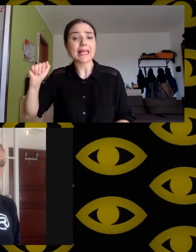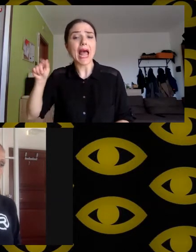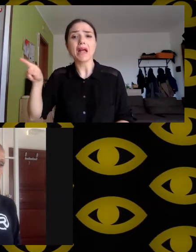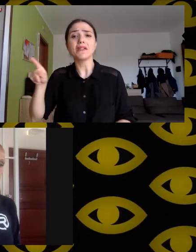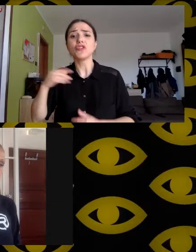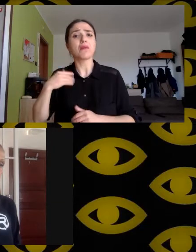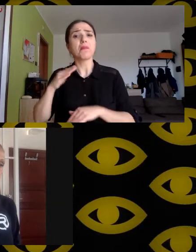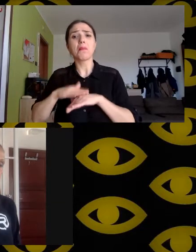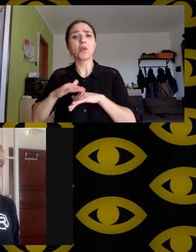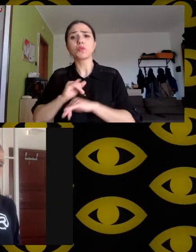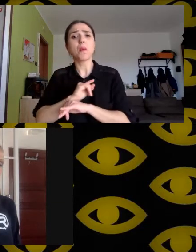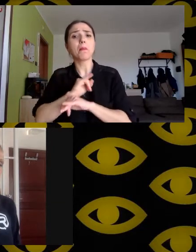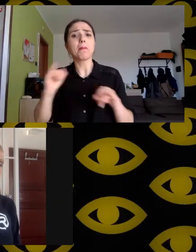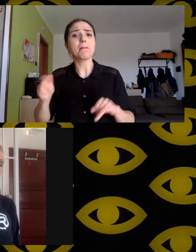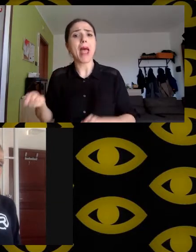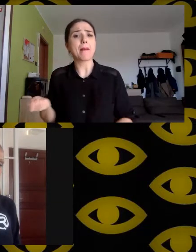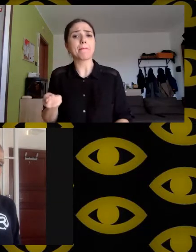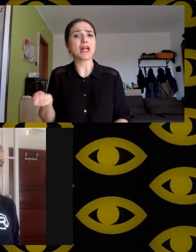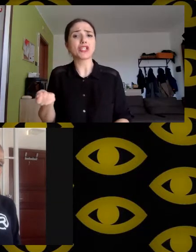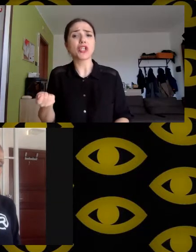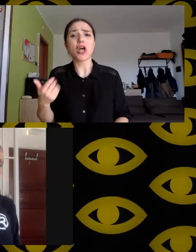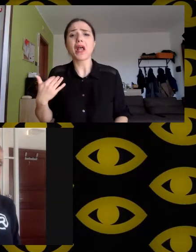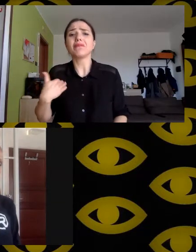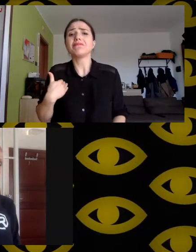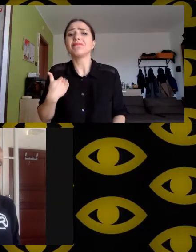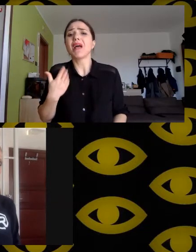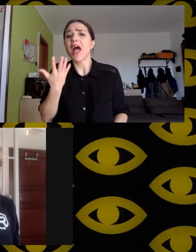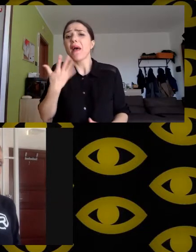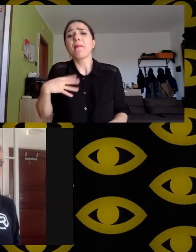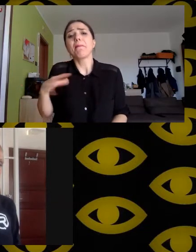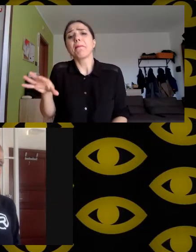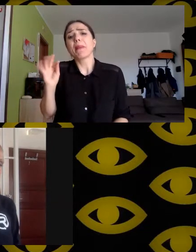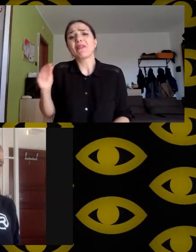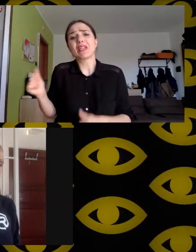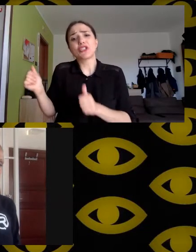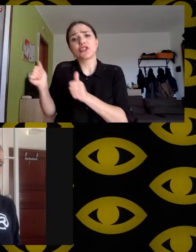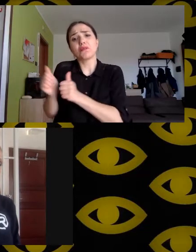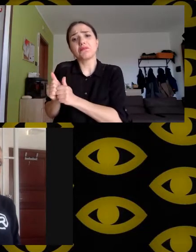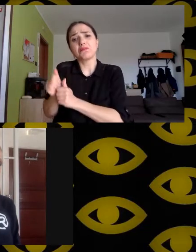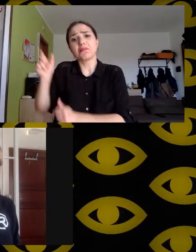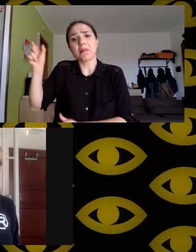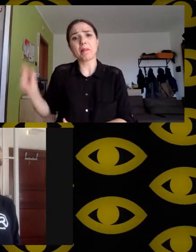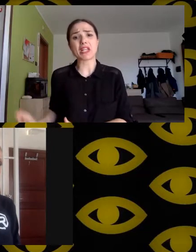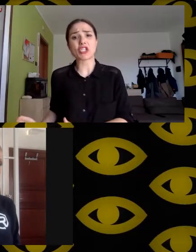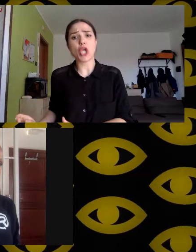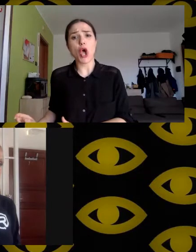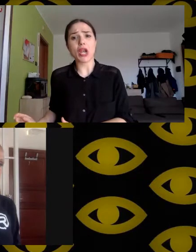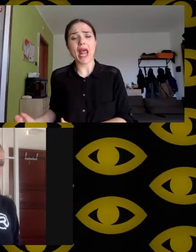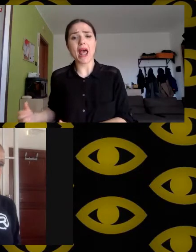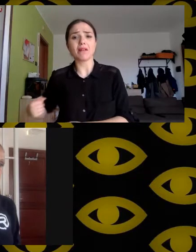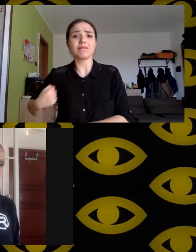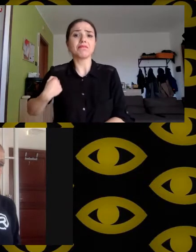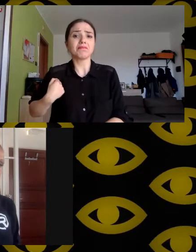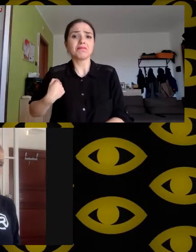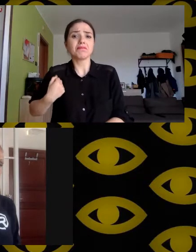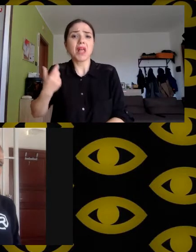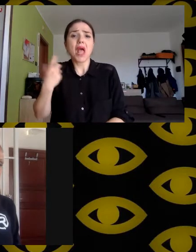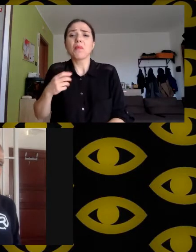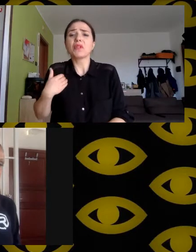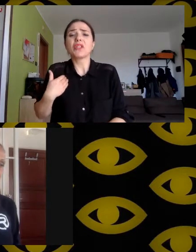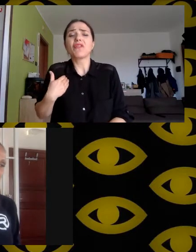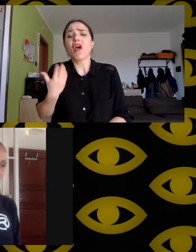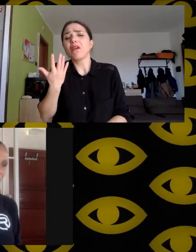bianco per la stessa ragione tua, preferisce farsi accompagnare da una persona, perché appunto lei è sempre con la testa sulle nuvole, quindi